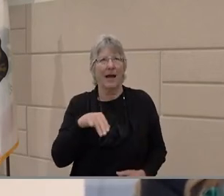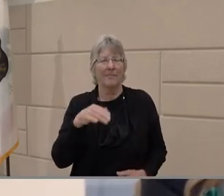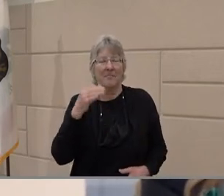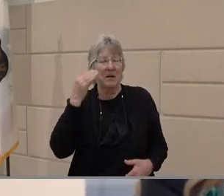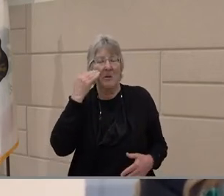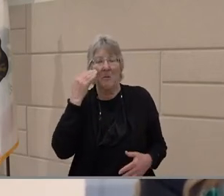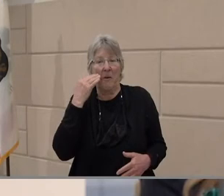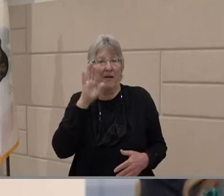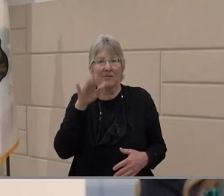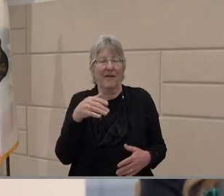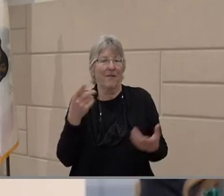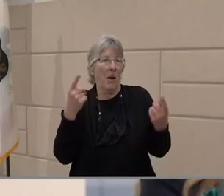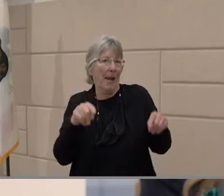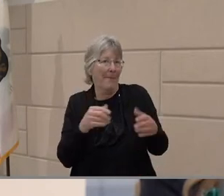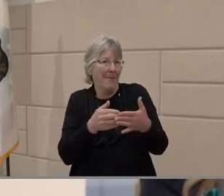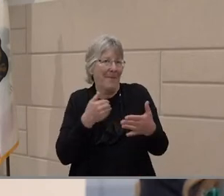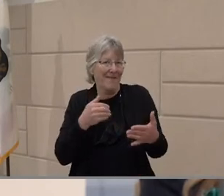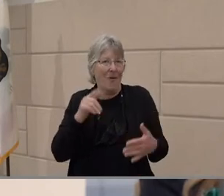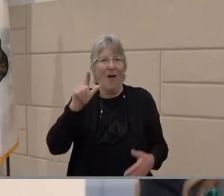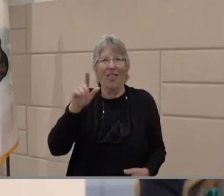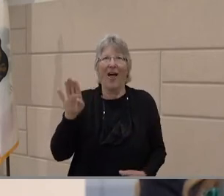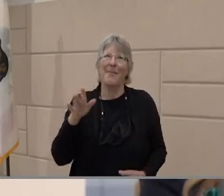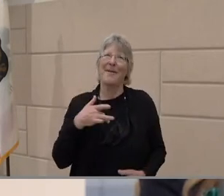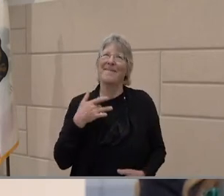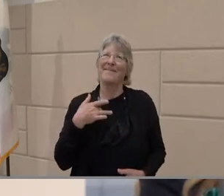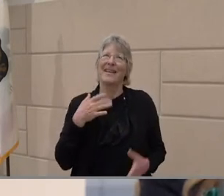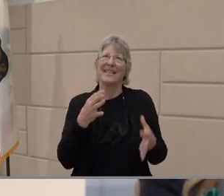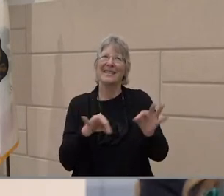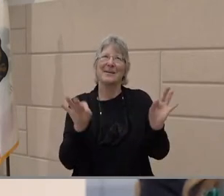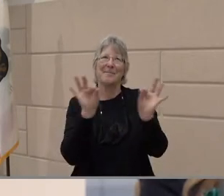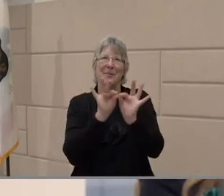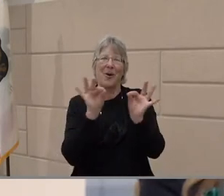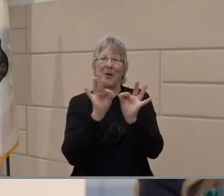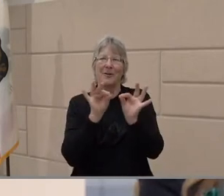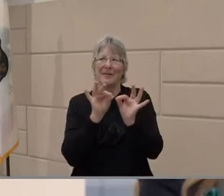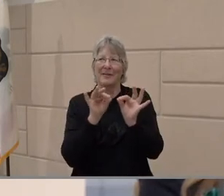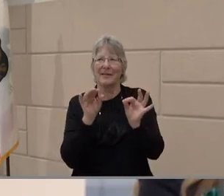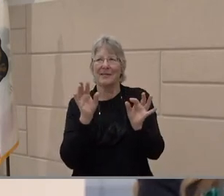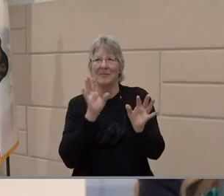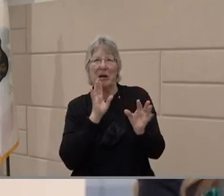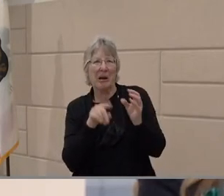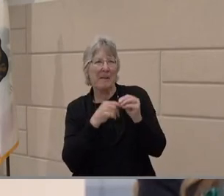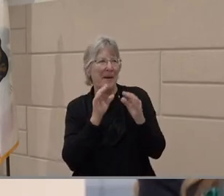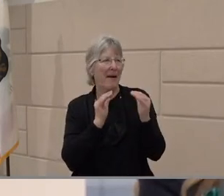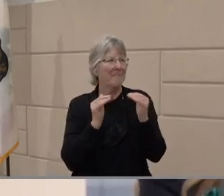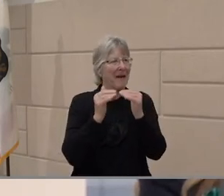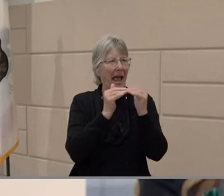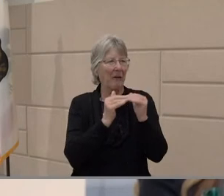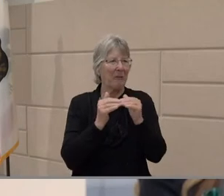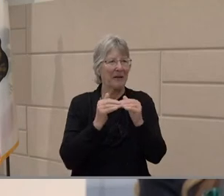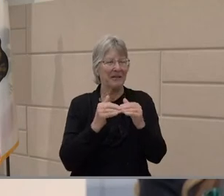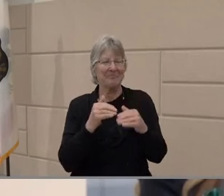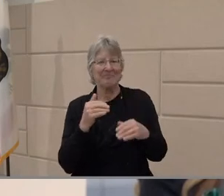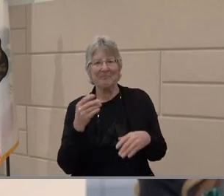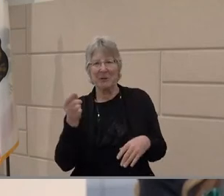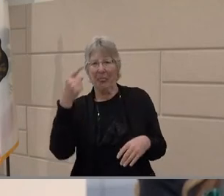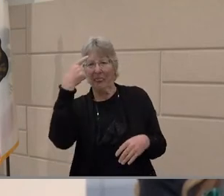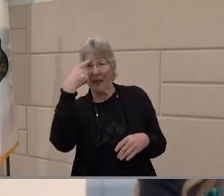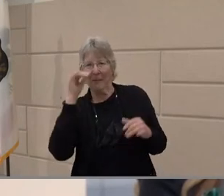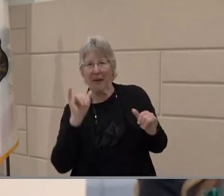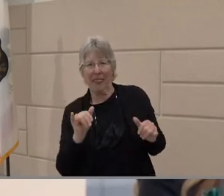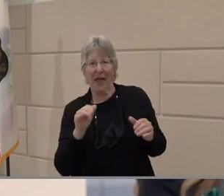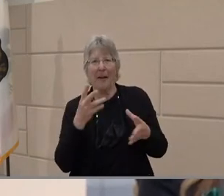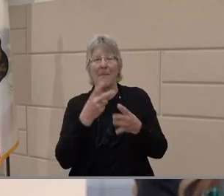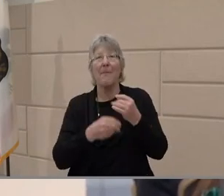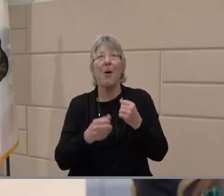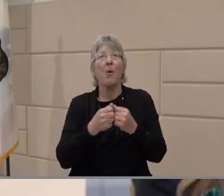ខ្ញុំមិនបានដឹងថាពីមុនមានរឿងនឹងកើតឡើងទេខ្ញុំមានអារម្មណ៍ថាមានអារម្មណ៍សំខាន់ដែល